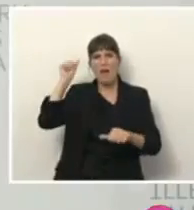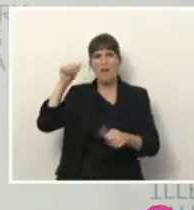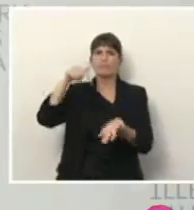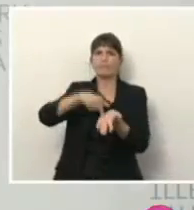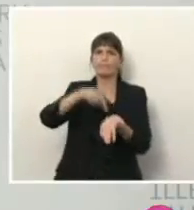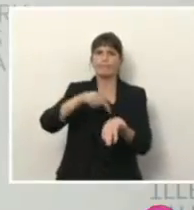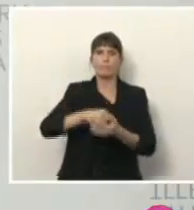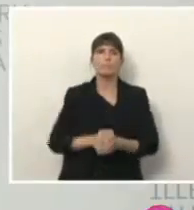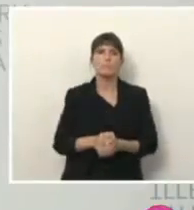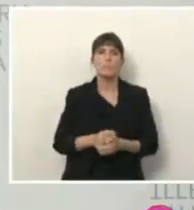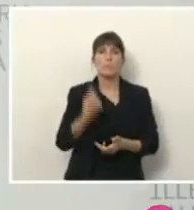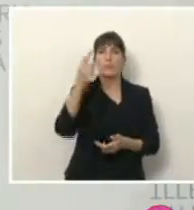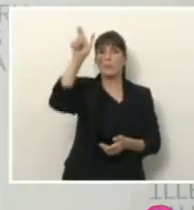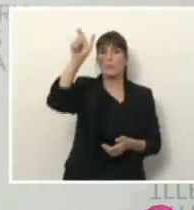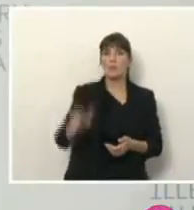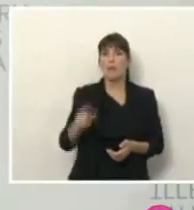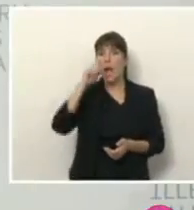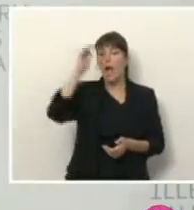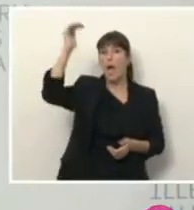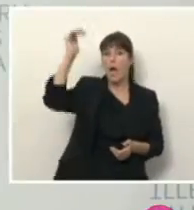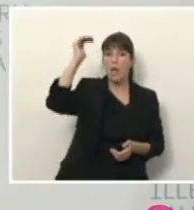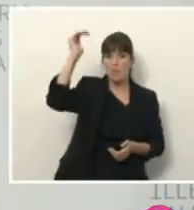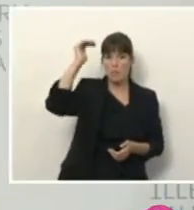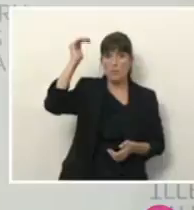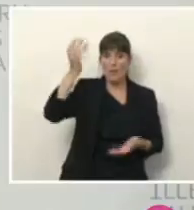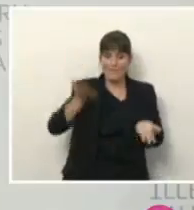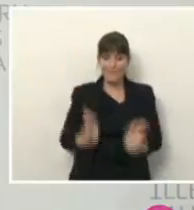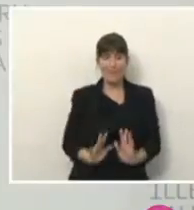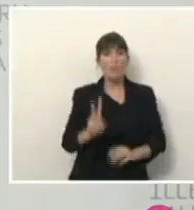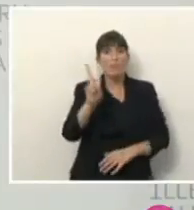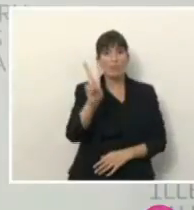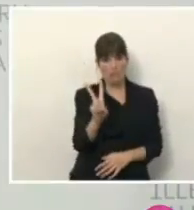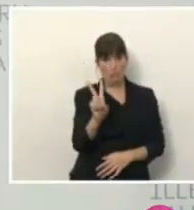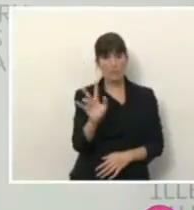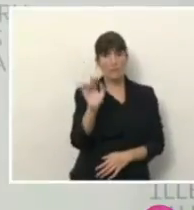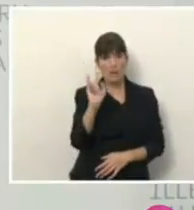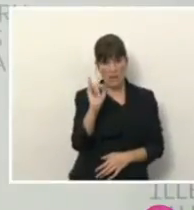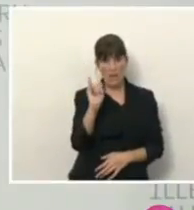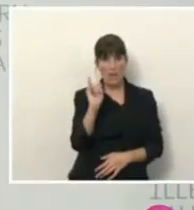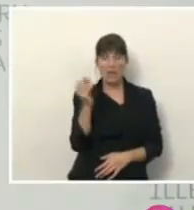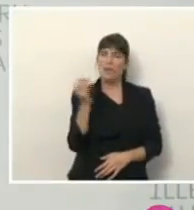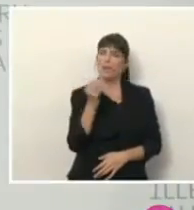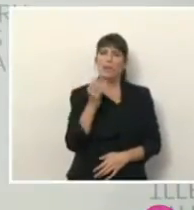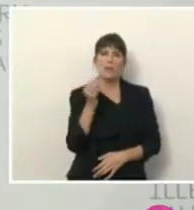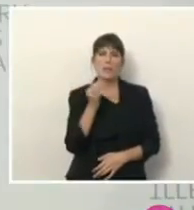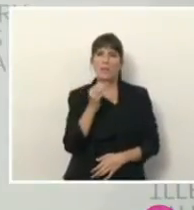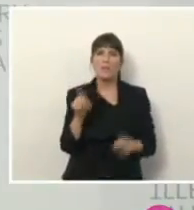adulta amb dos fills, pogués ser classificada de família nombrosa a la nostra comunitat